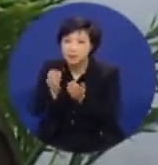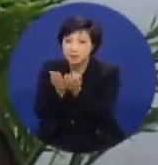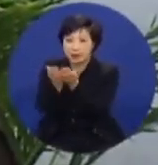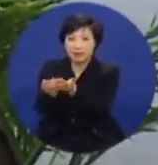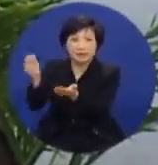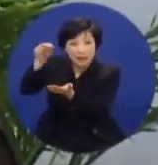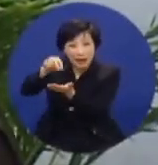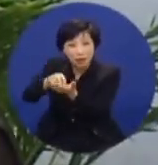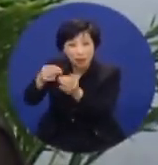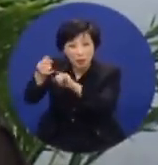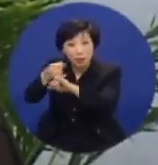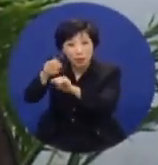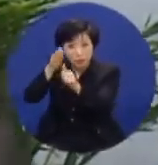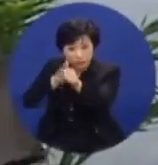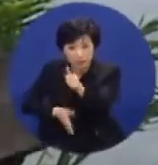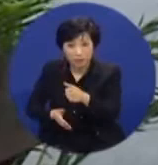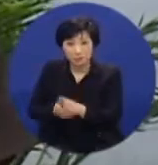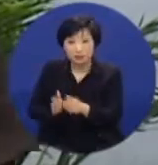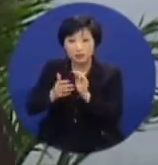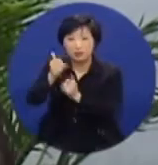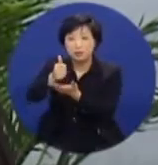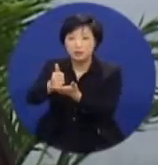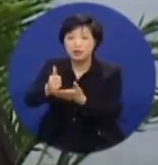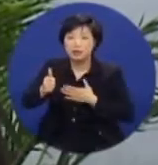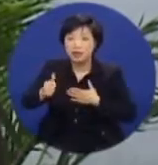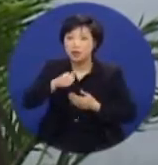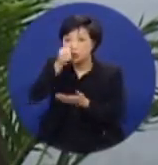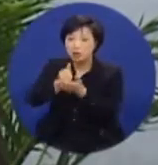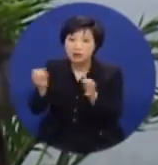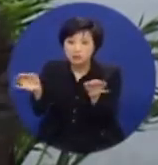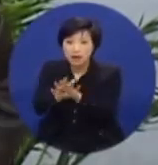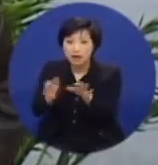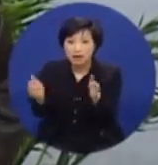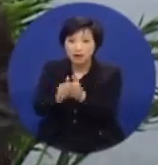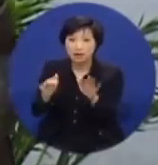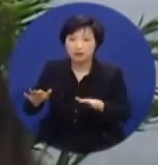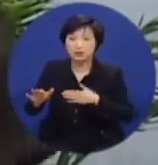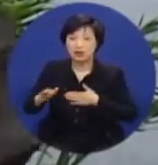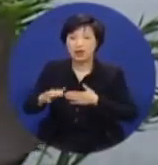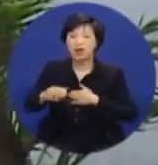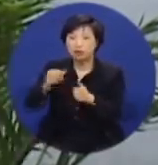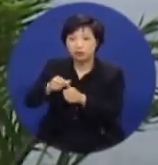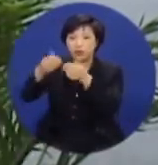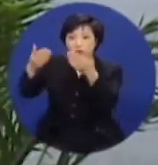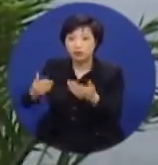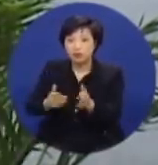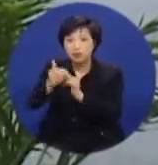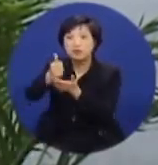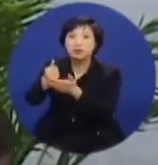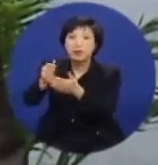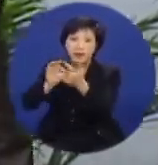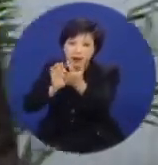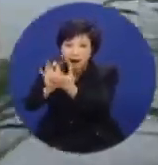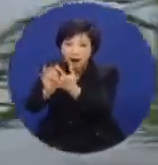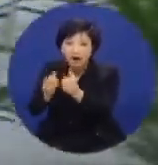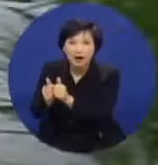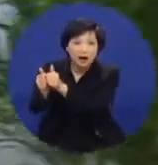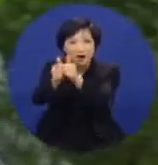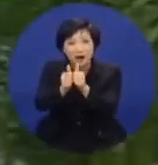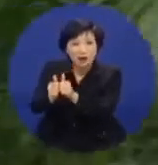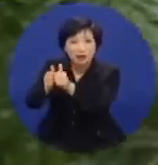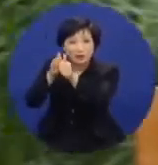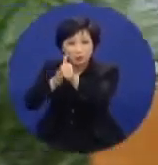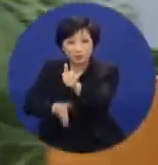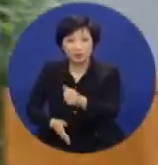들어가있지 할 때 예수 닿지 사고 때 저를 구하고 예수 안에 있어야 된다 이 말입니다